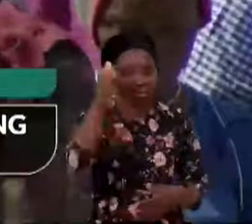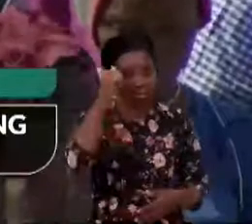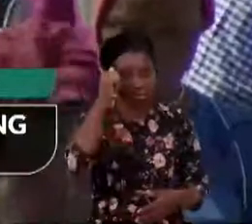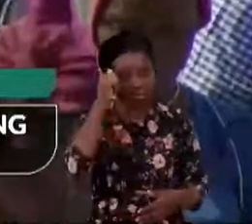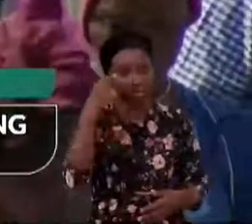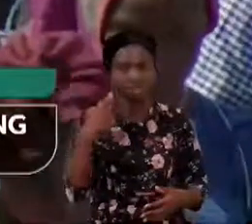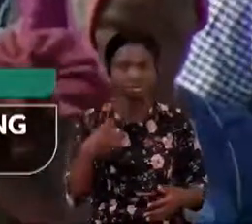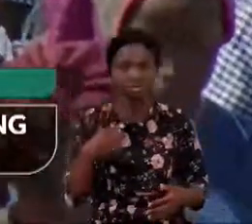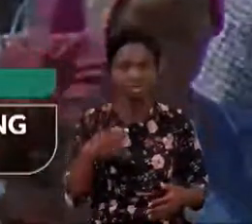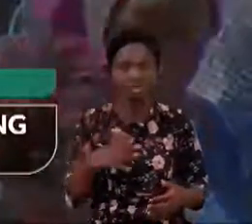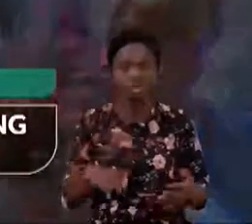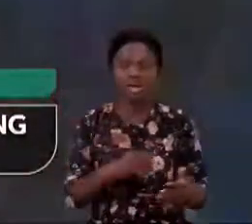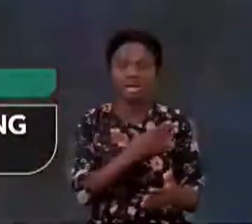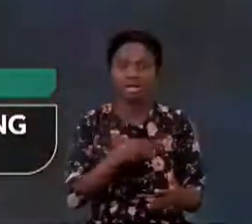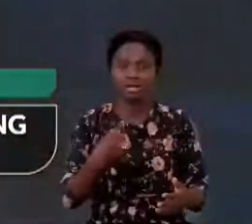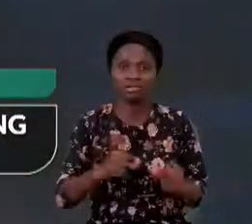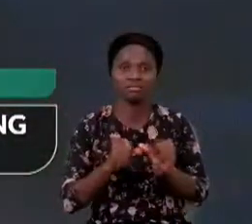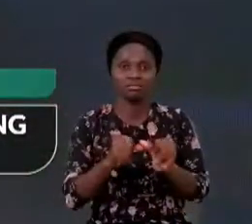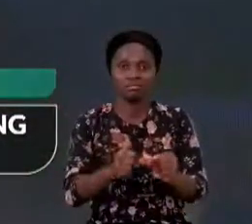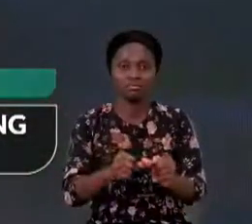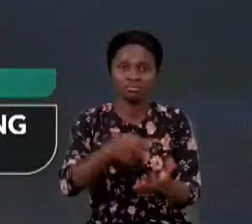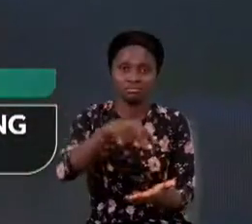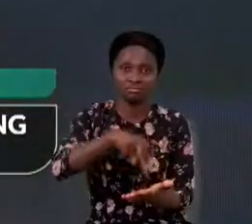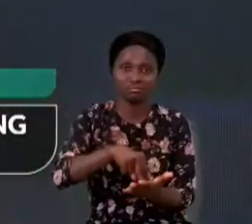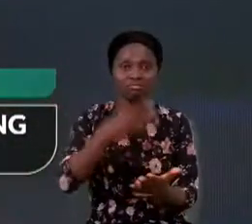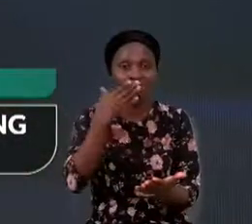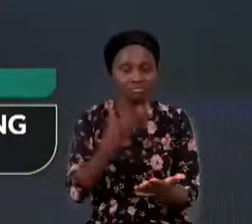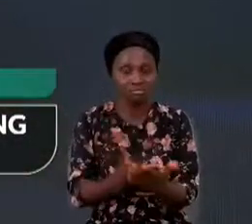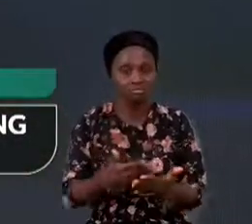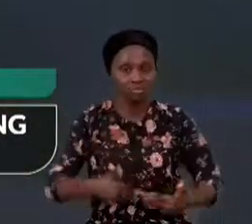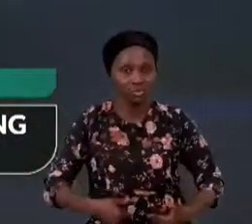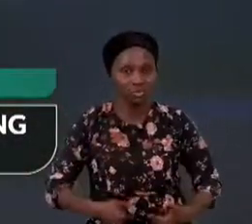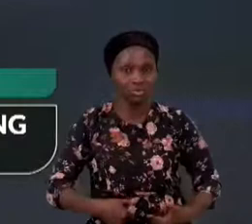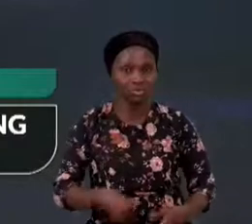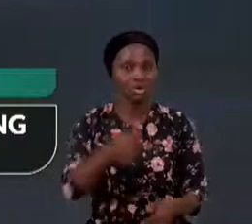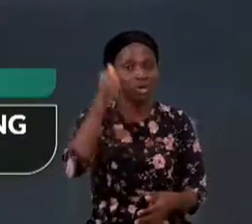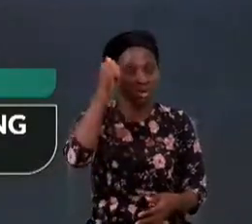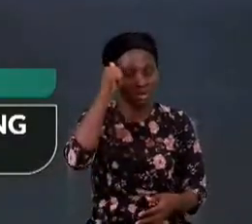fortifiés, vivants et orientés vers l'excellence.